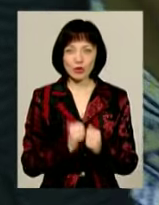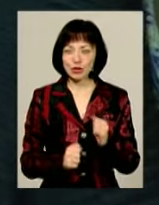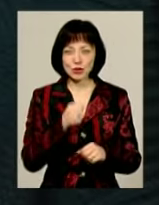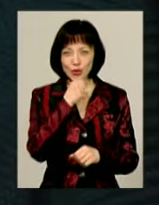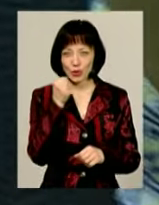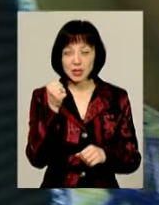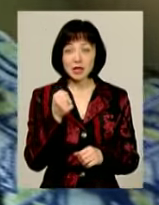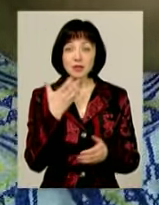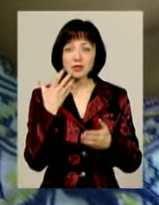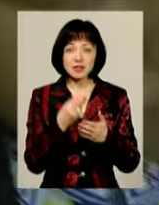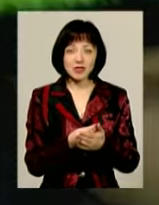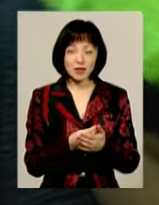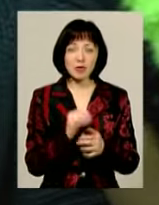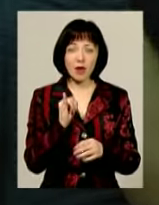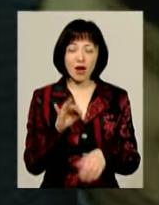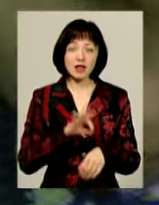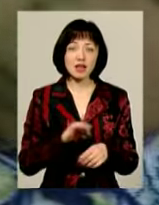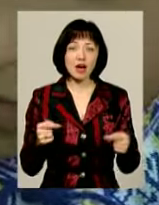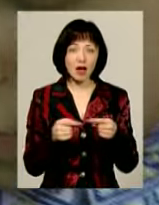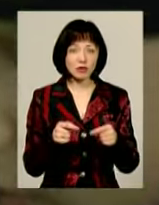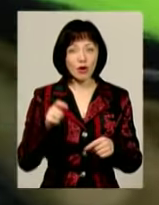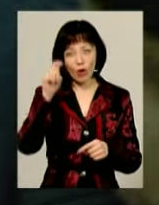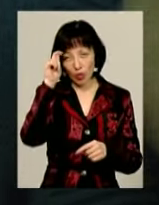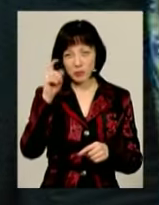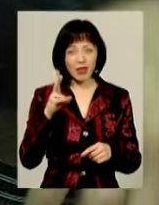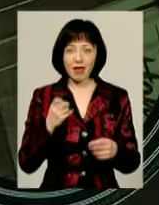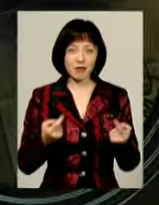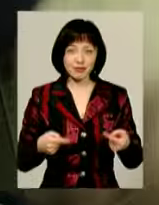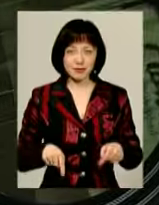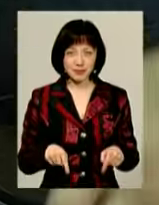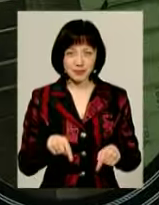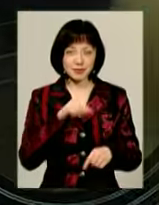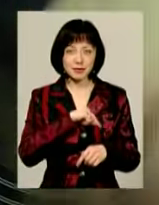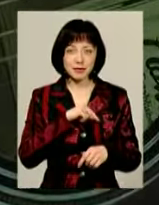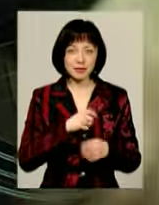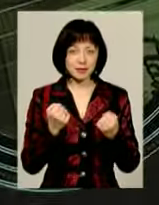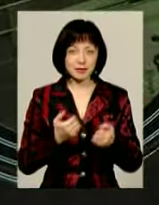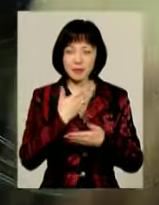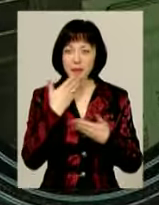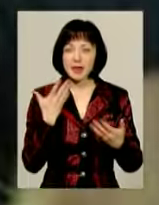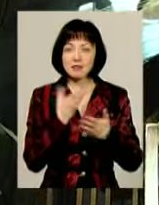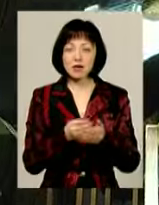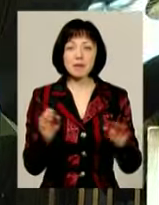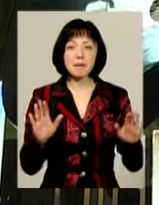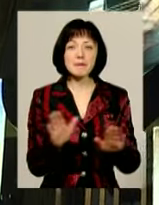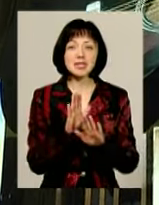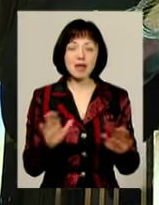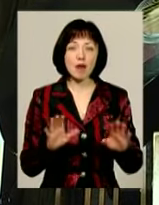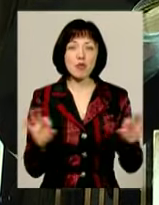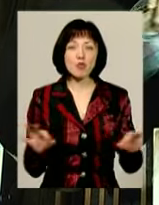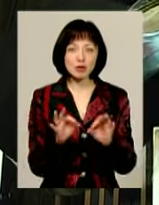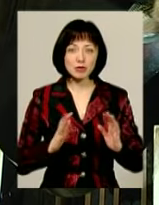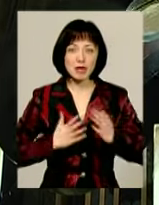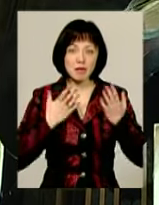дорослий. Попри свій невтішний діагноз, Артемко не впадає у відчай. Як розповідають рідні, своїми піснями та музикою тепер